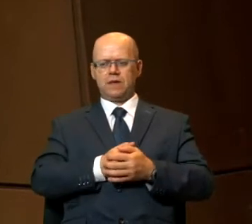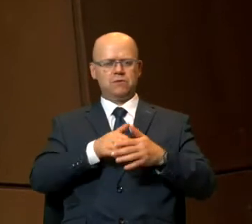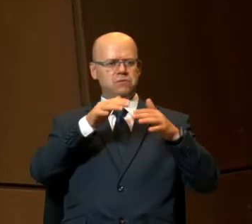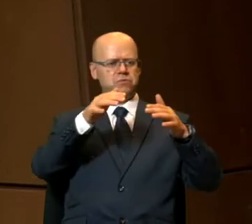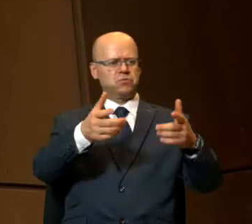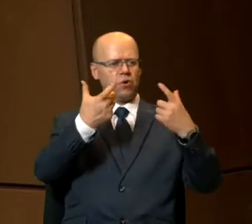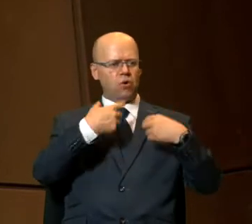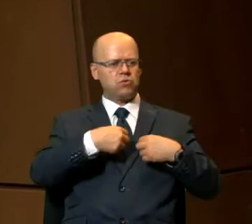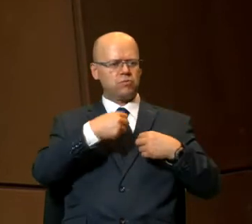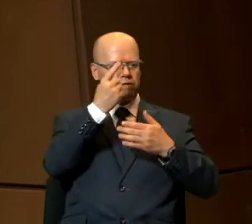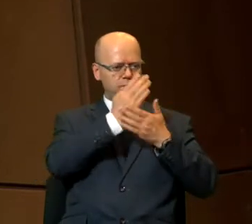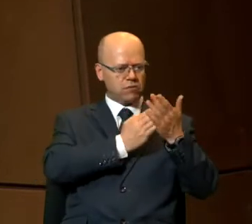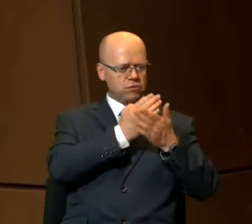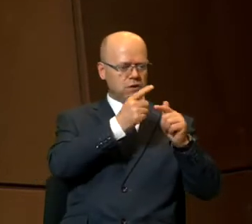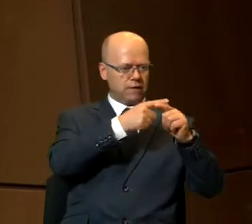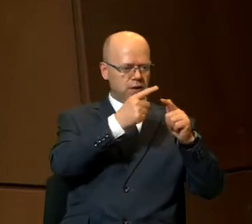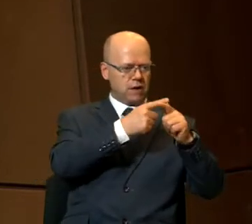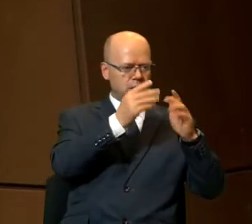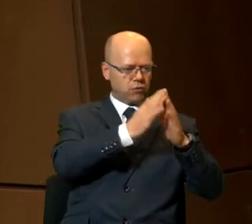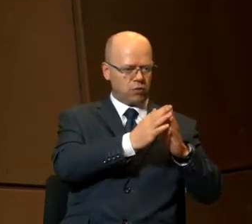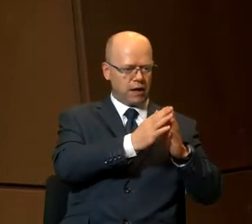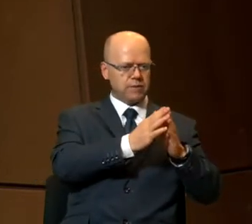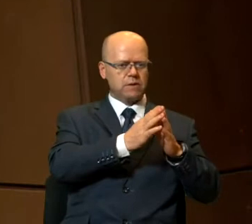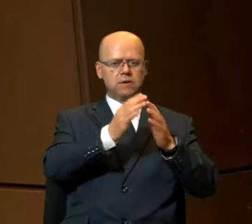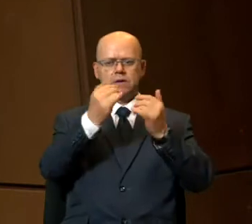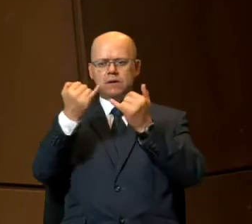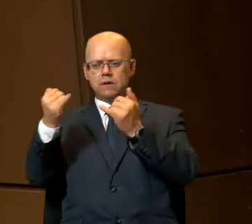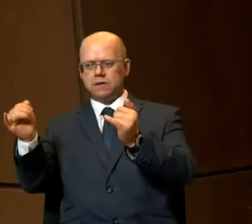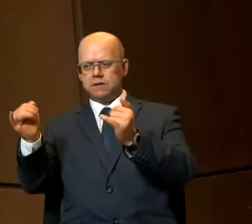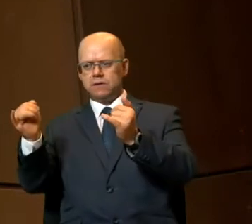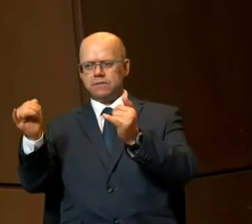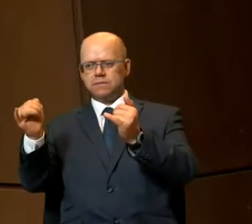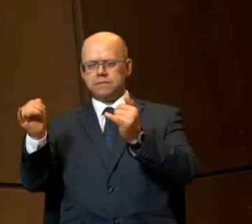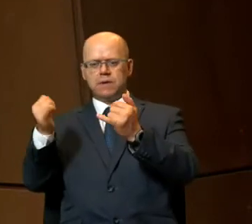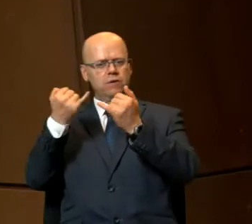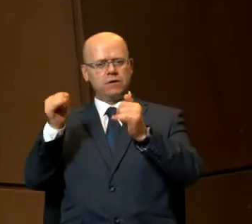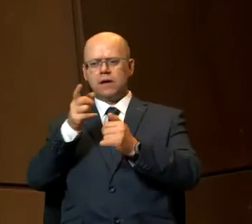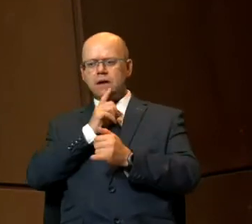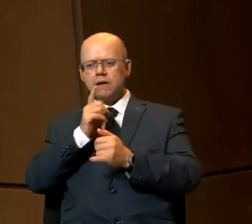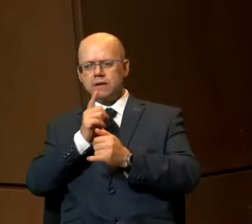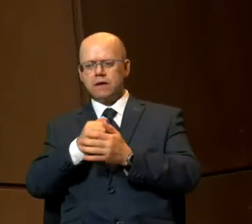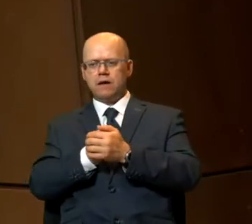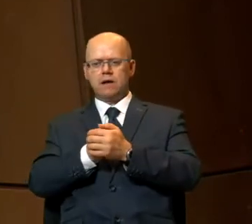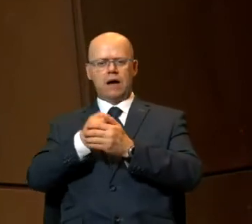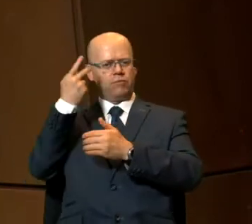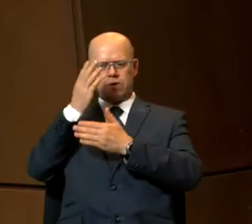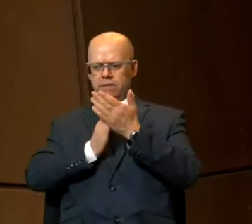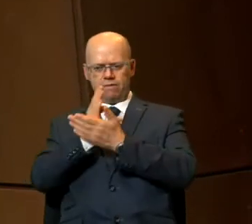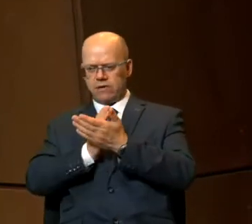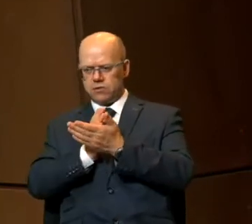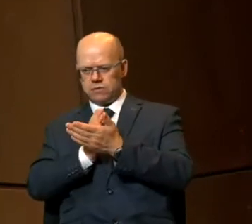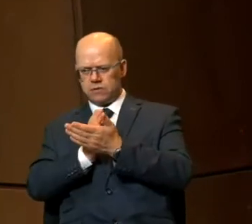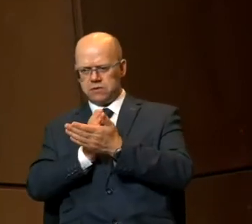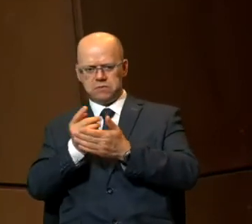którzy są wierni, nazywamy ich katolikami i pozostali, czyli którzy nie liczą się jako, nie zaczęły się do